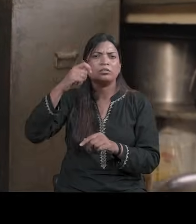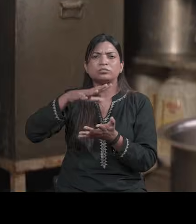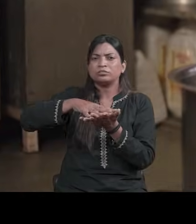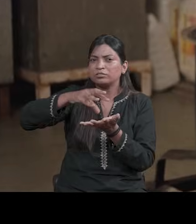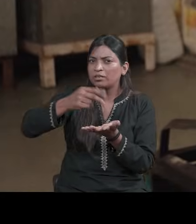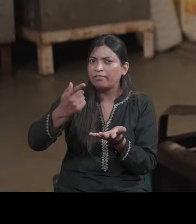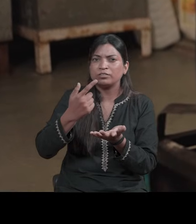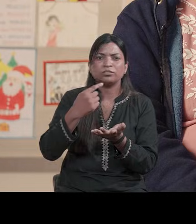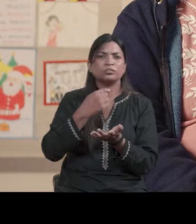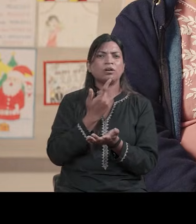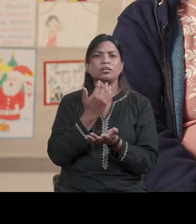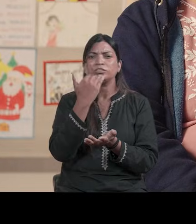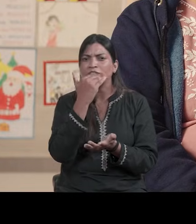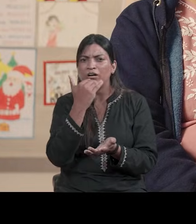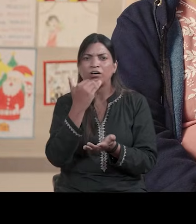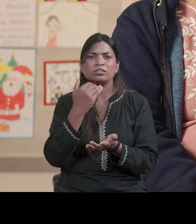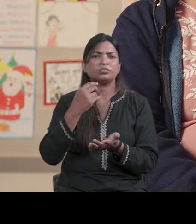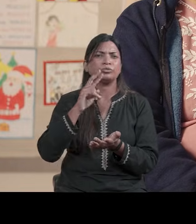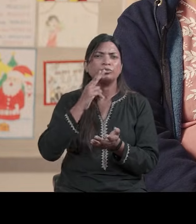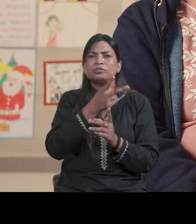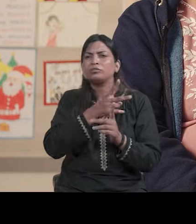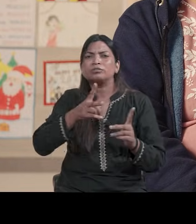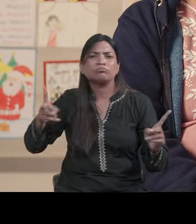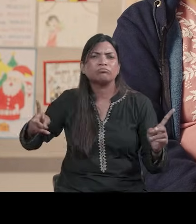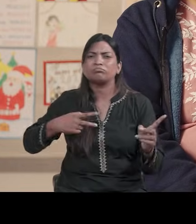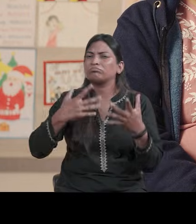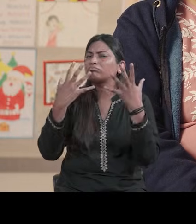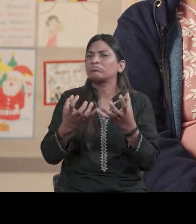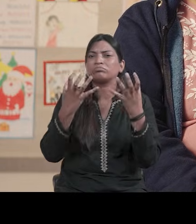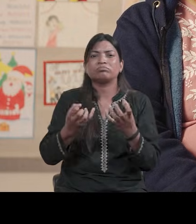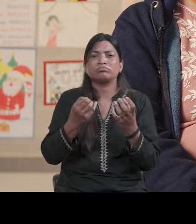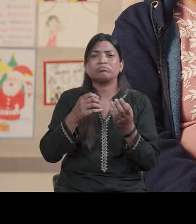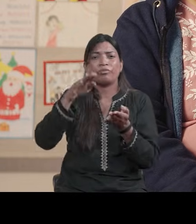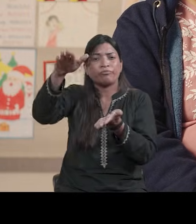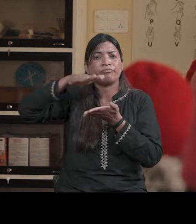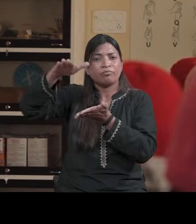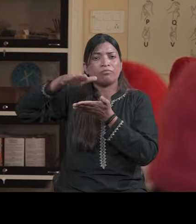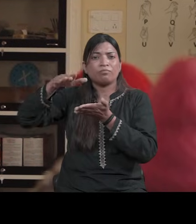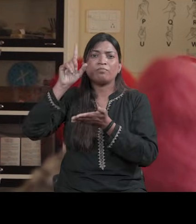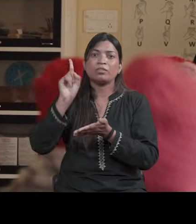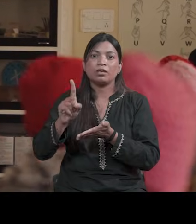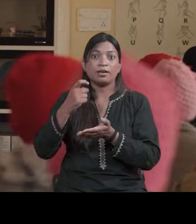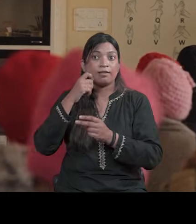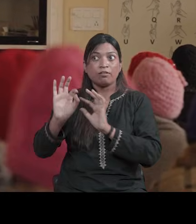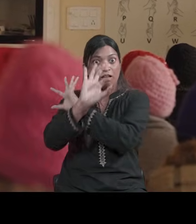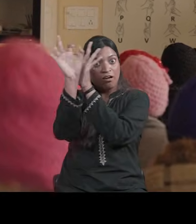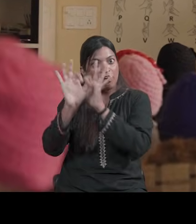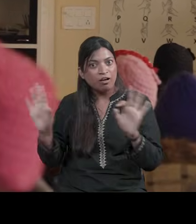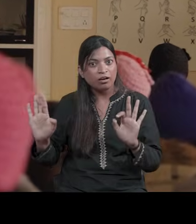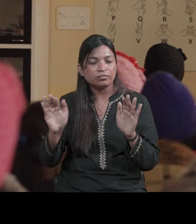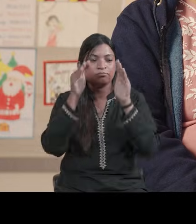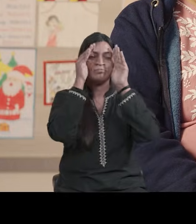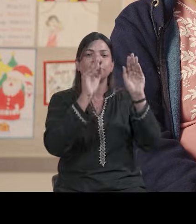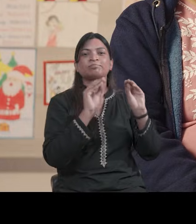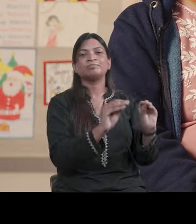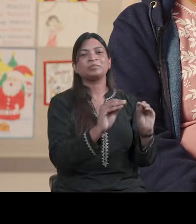तेल, मसाले। तो ये अगर हमको कोई सपोर्ट करता ना, तो हमारे लिए आसान हो जाता है कि हम इन बच्चों को फोकस होकर पढ़ा सकते हैं। दूसरा है